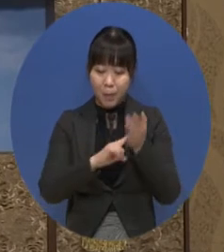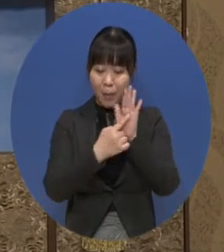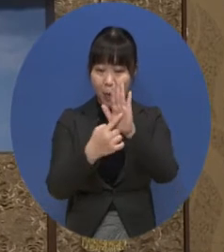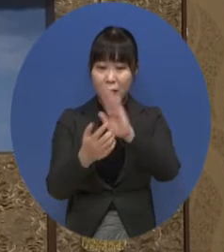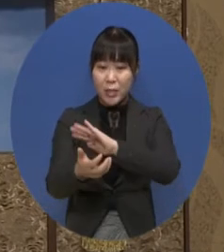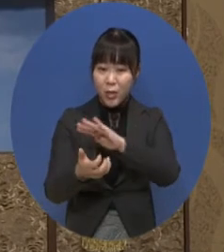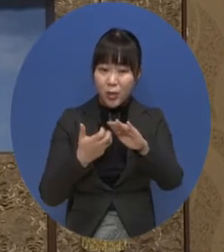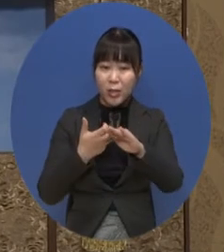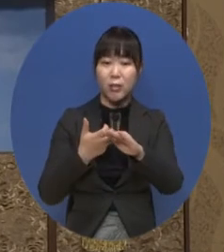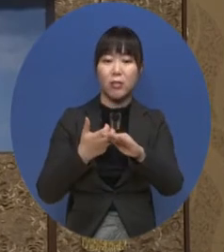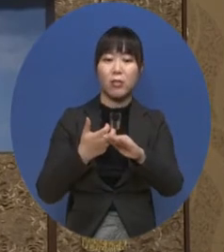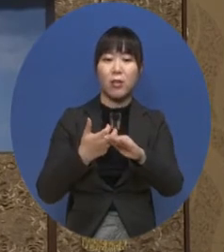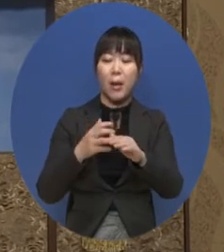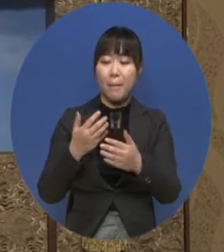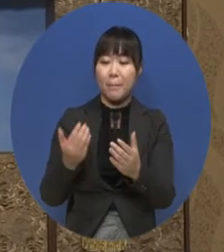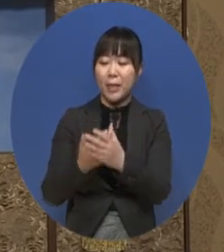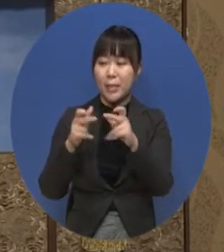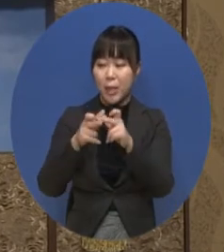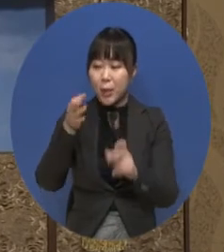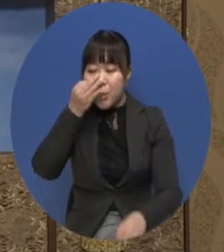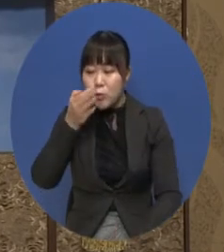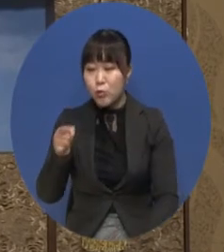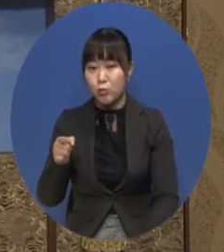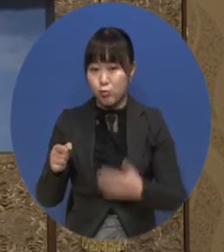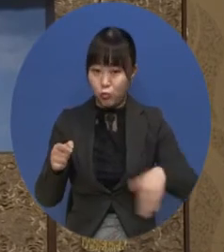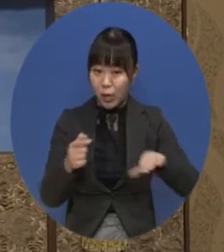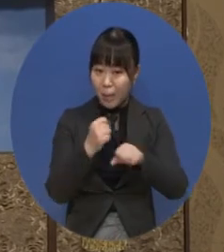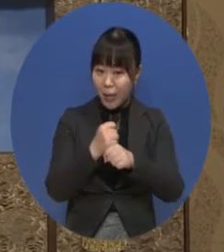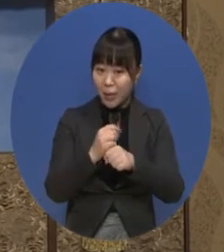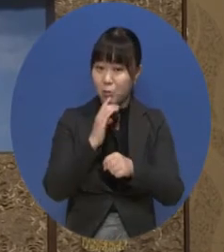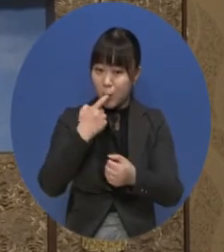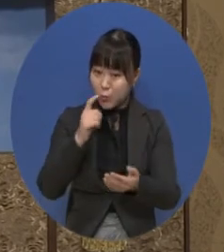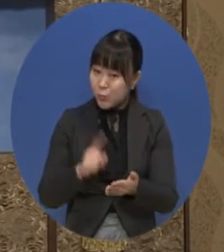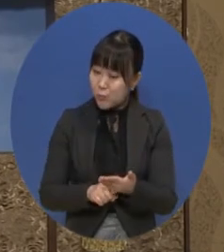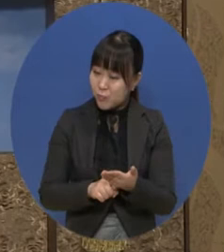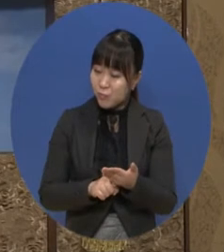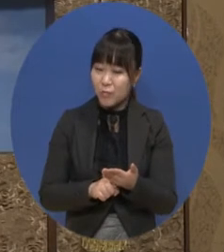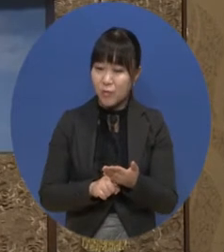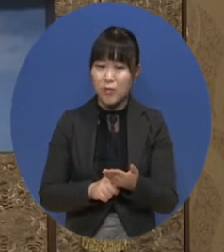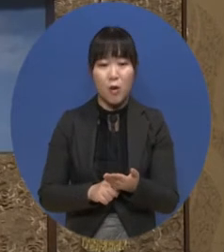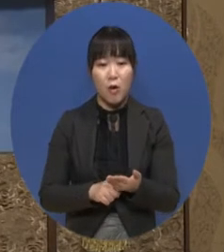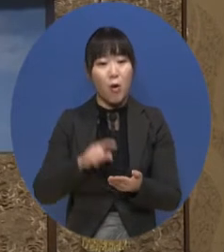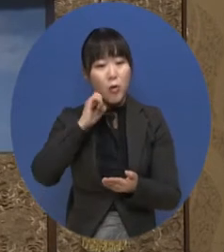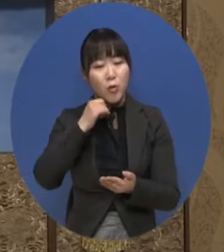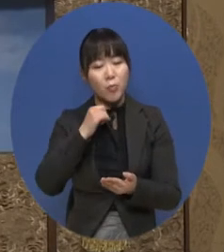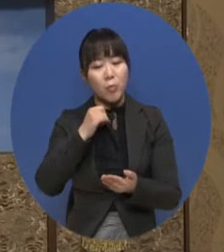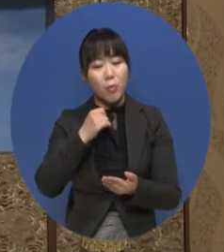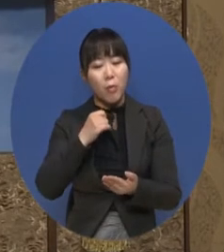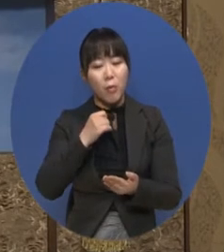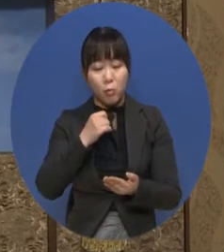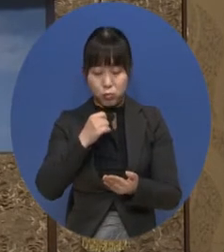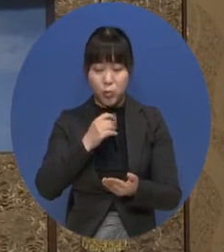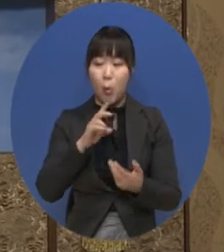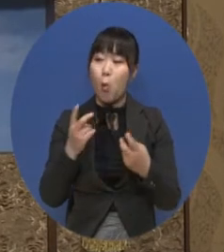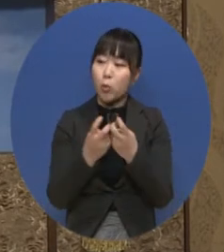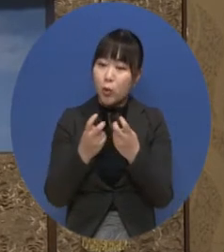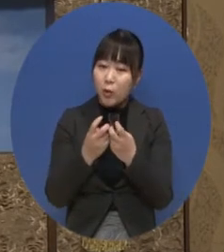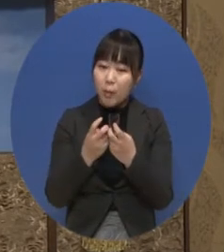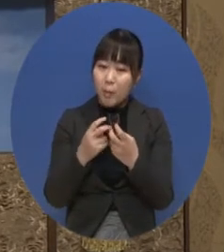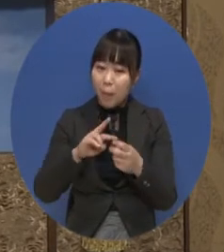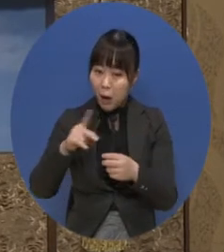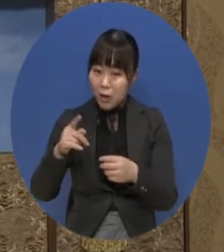전에는 발달장애인에게 보여주면서 저희가 만든 게 정말 쉽습니까? 어려우면 어떻게 바꾸면 더 쉬울지 같이 회의를